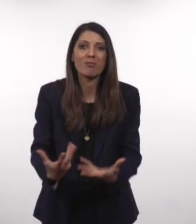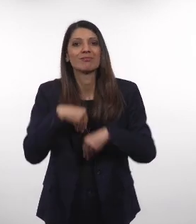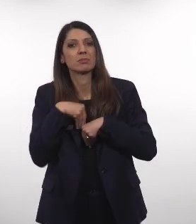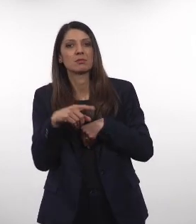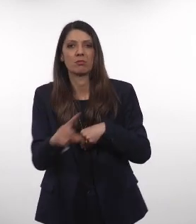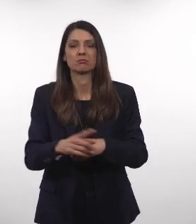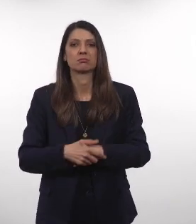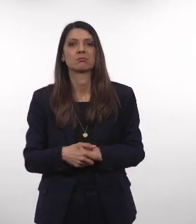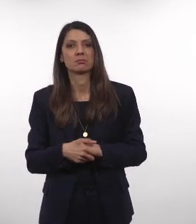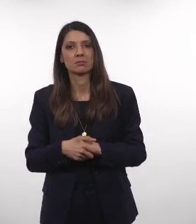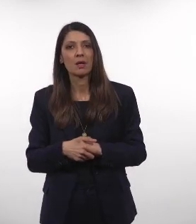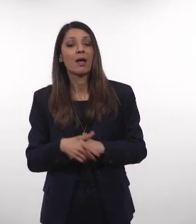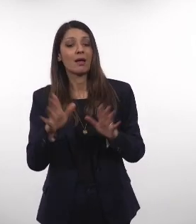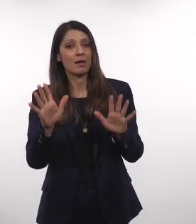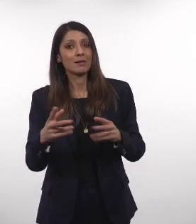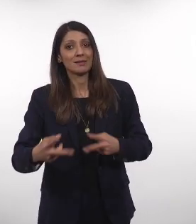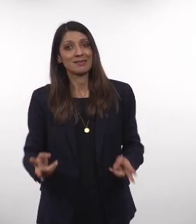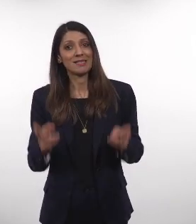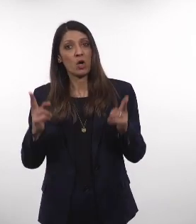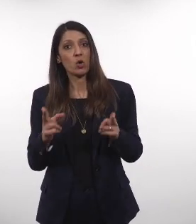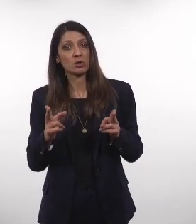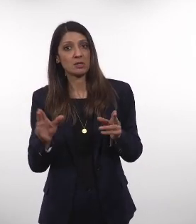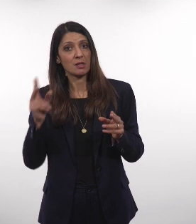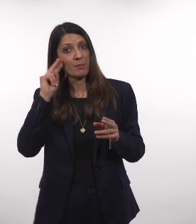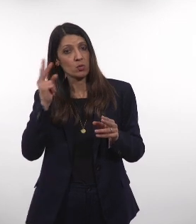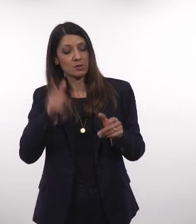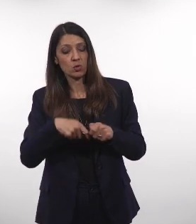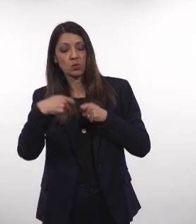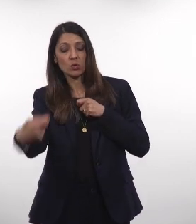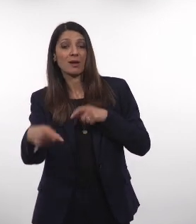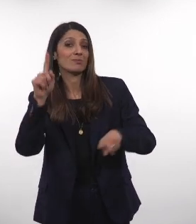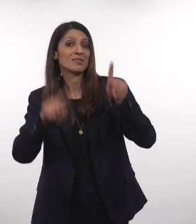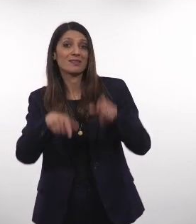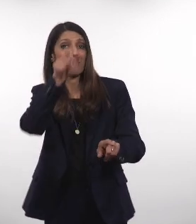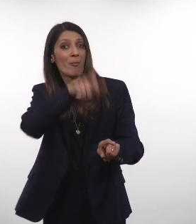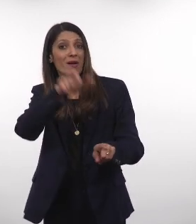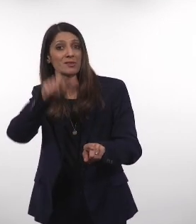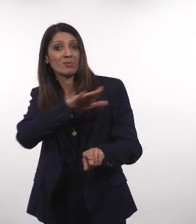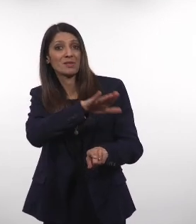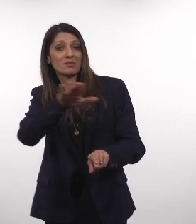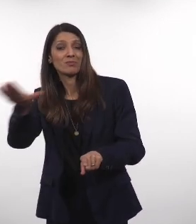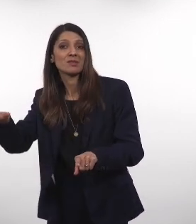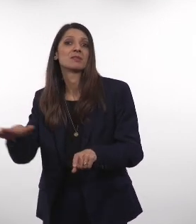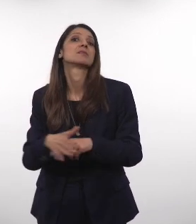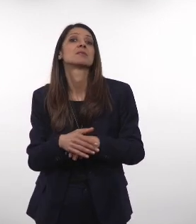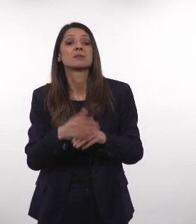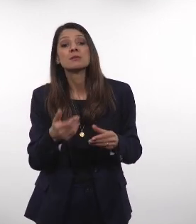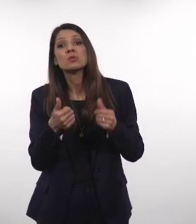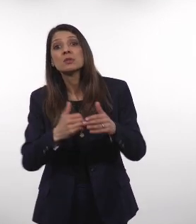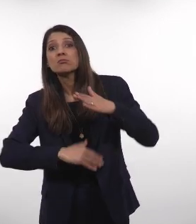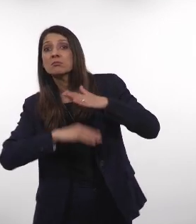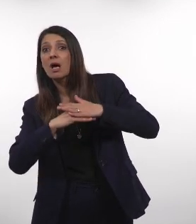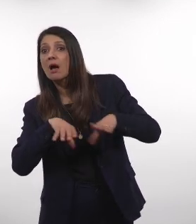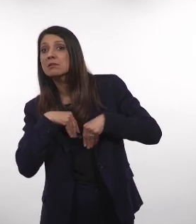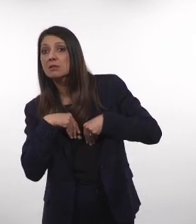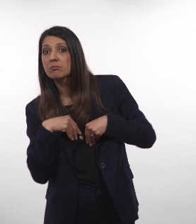personne. La durée de la séance d'habituation dépend encore une fois de chaque personne et de son seuil de tolérance. Dans